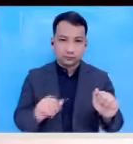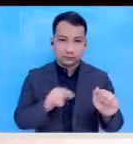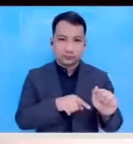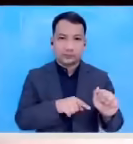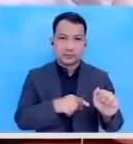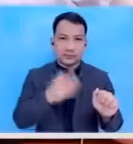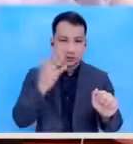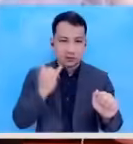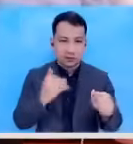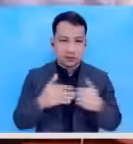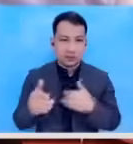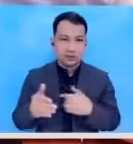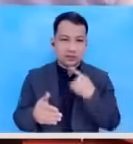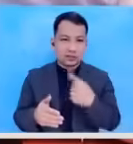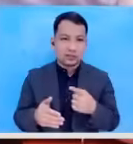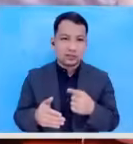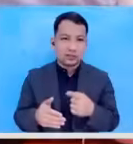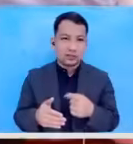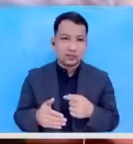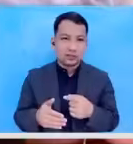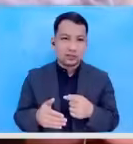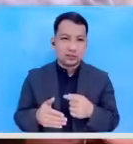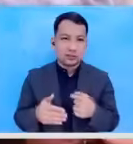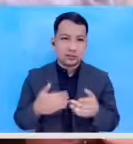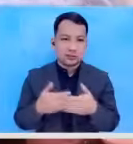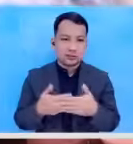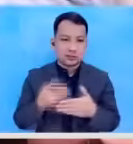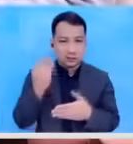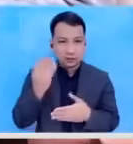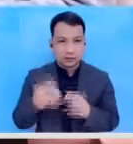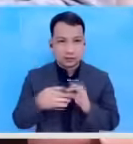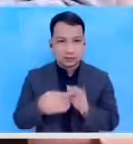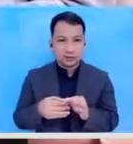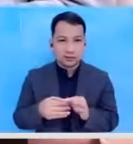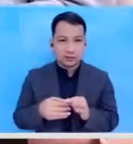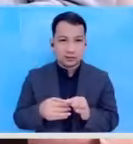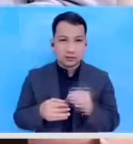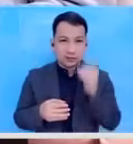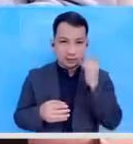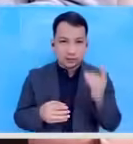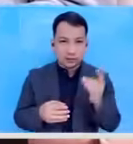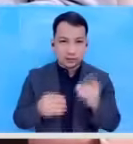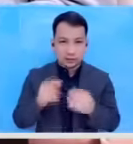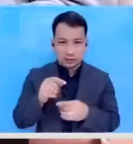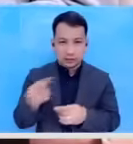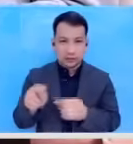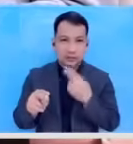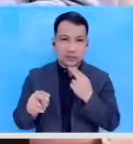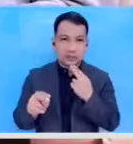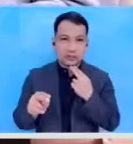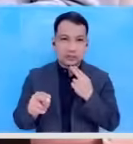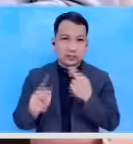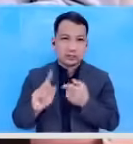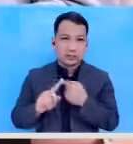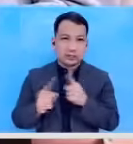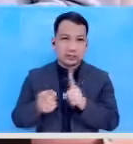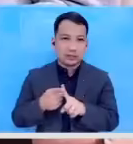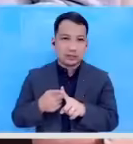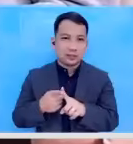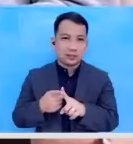sabihin kasi kanina bumulong si Mami, are you closer? You know what? Kami ni Tones, ang cute kasi ang friendship namin nag-start